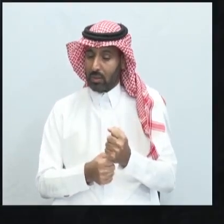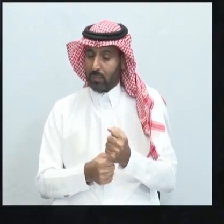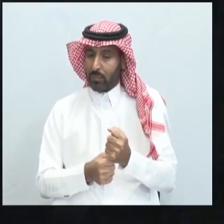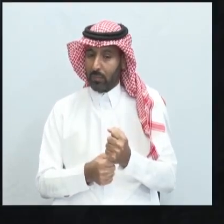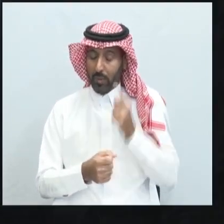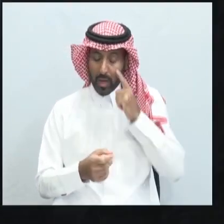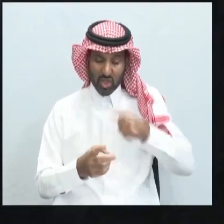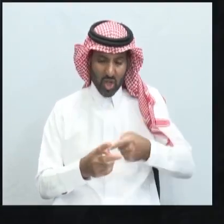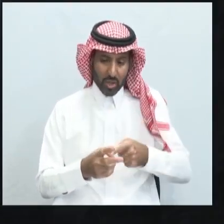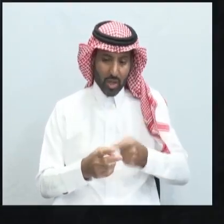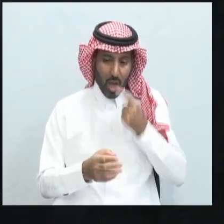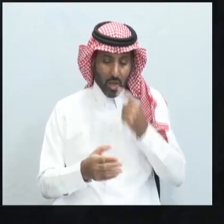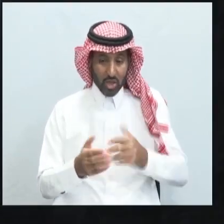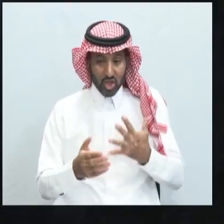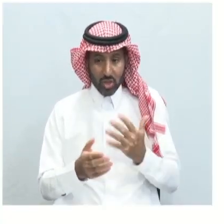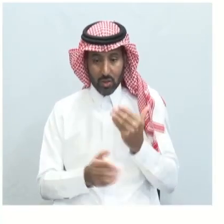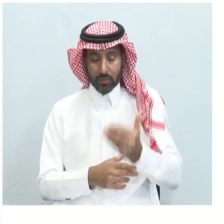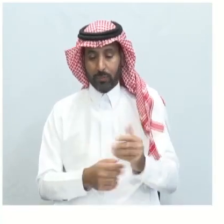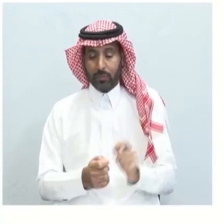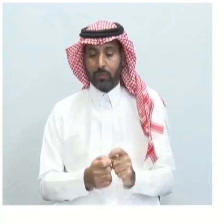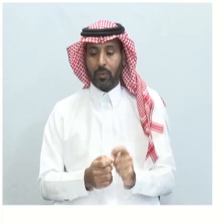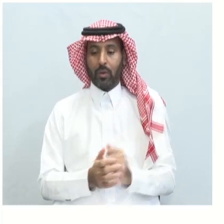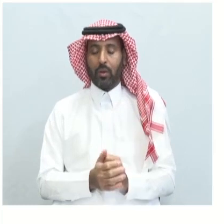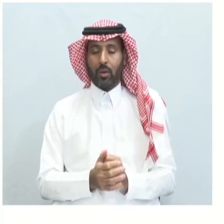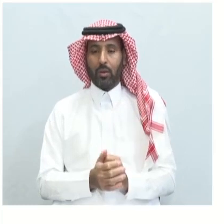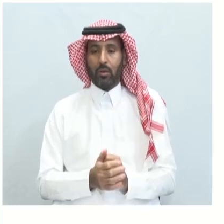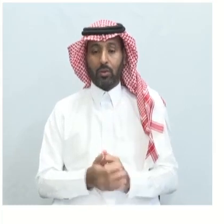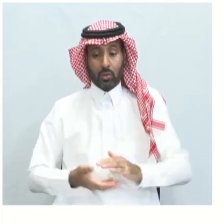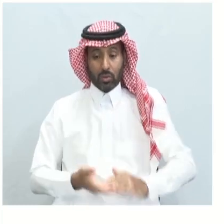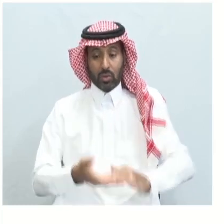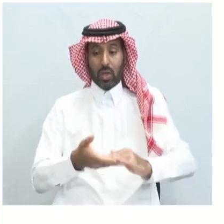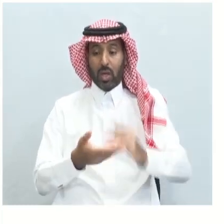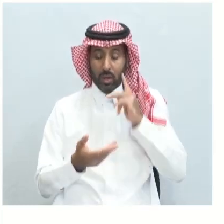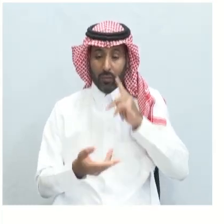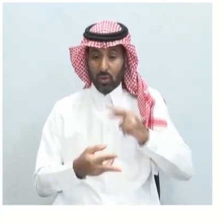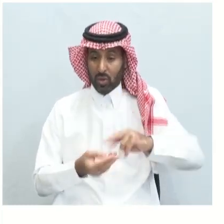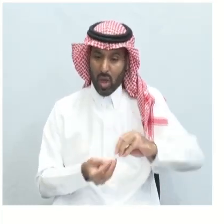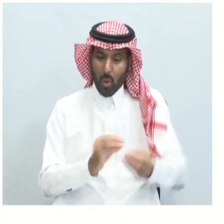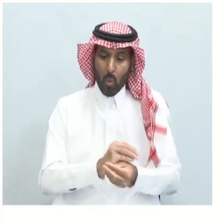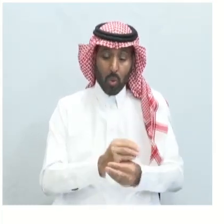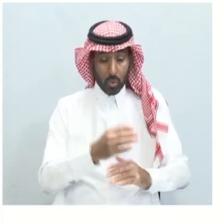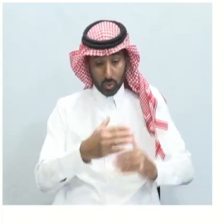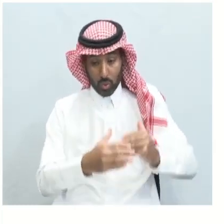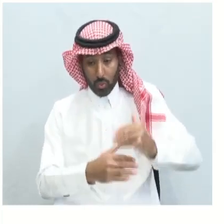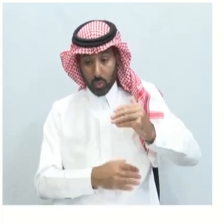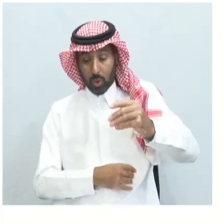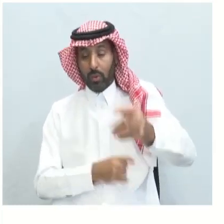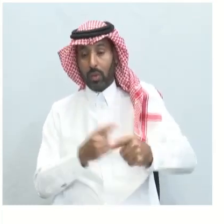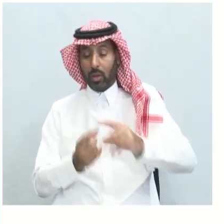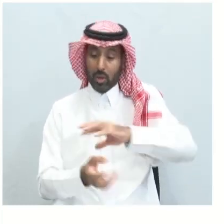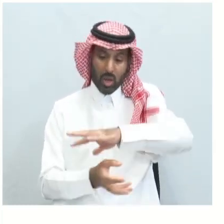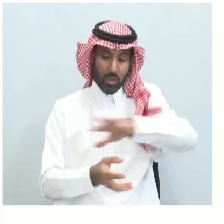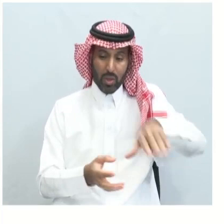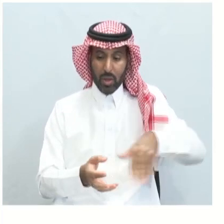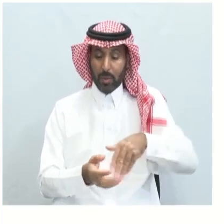لاستخدام هذه التقنيات الناشئه انها تساهم وتساعد في التحول والتطور الكبير والسريع لكثير